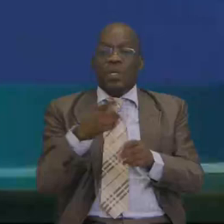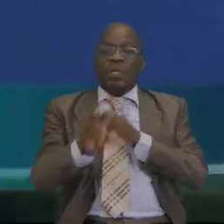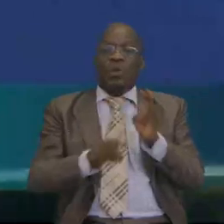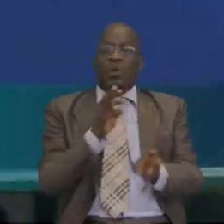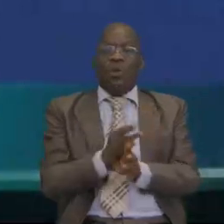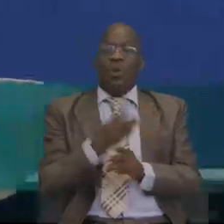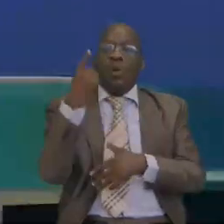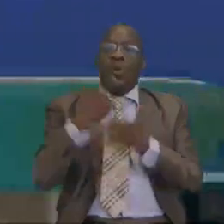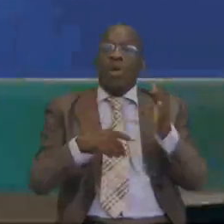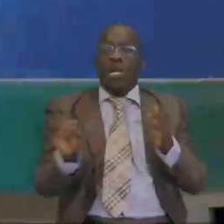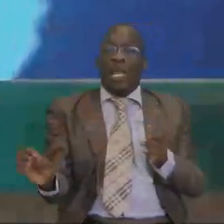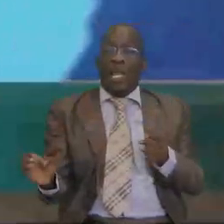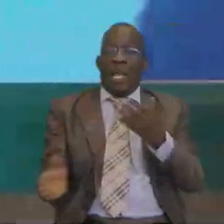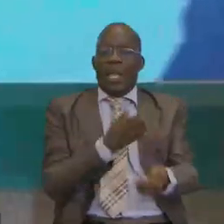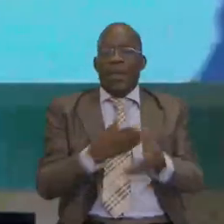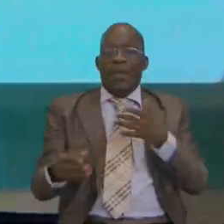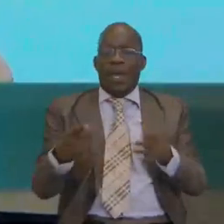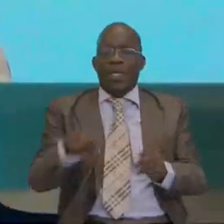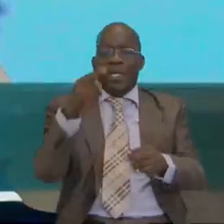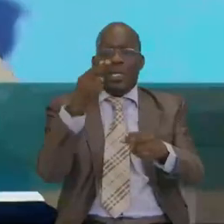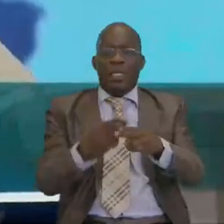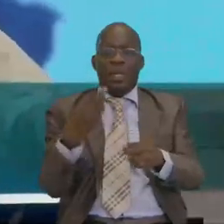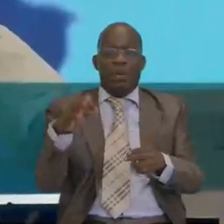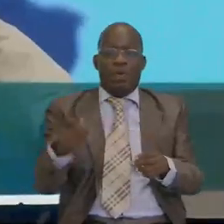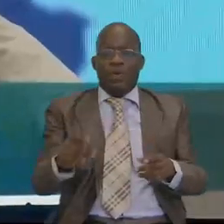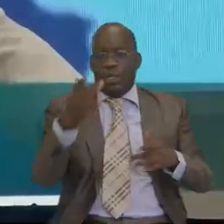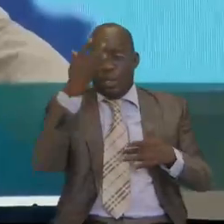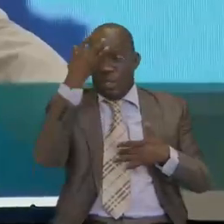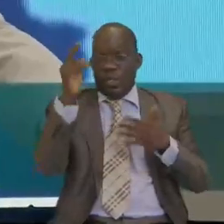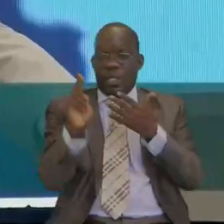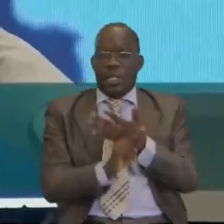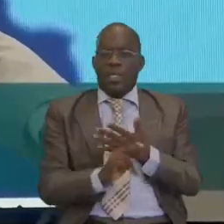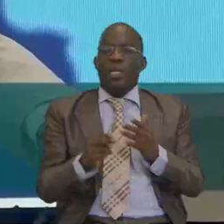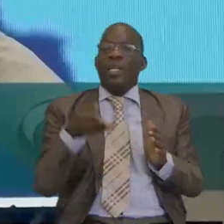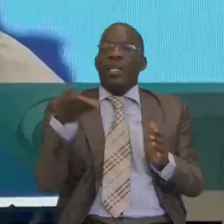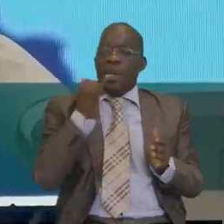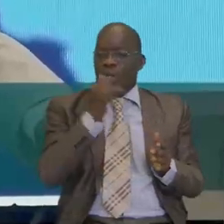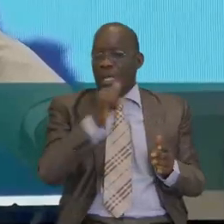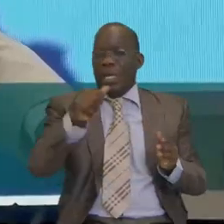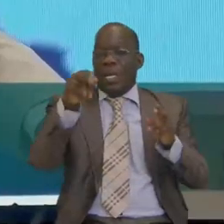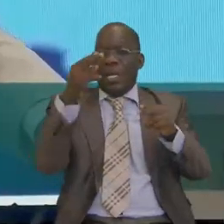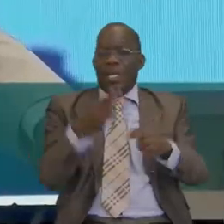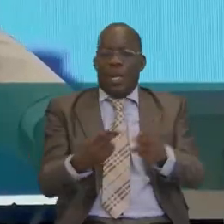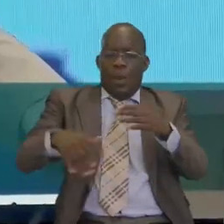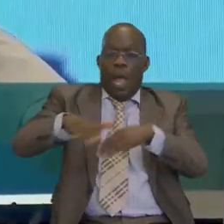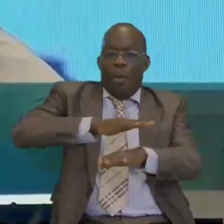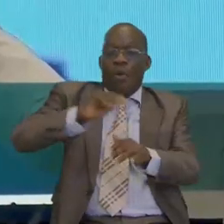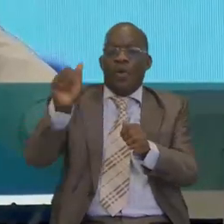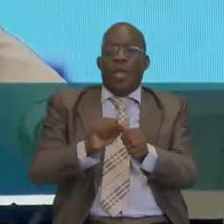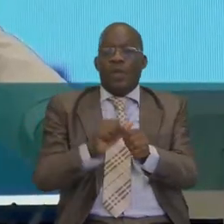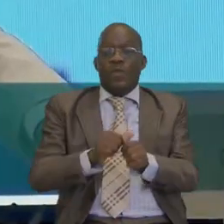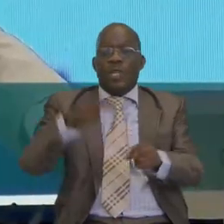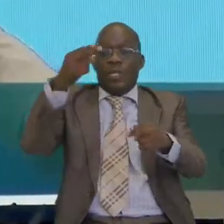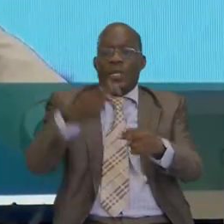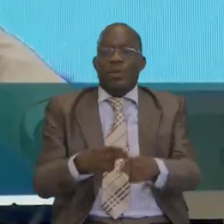que soit le nom de la maladie, il y a un nom qui est au-dessus de tout nom. Et il nous a